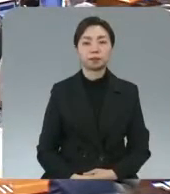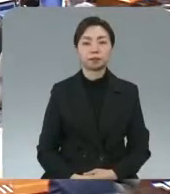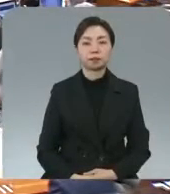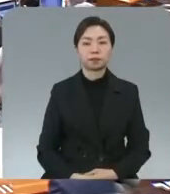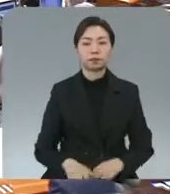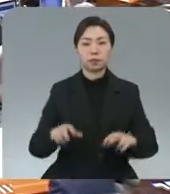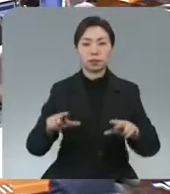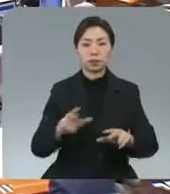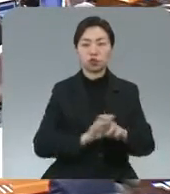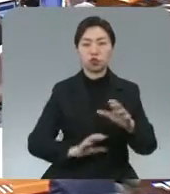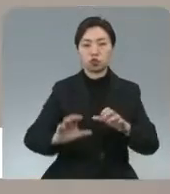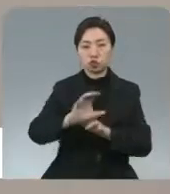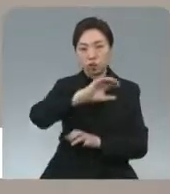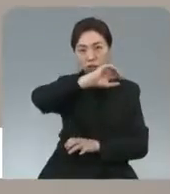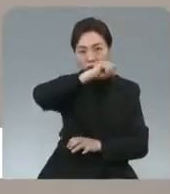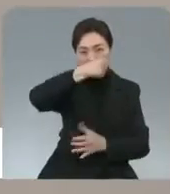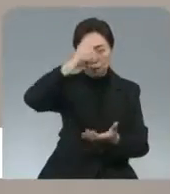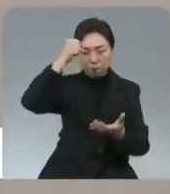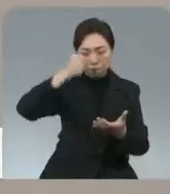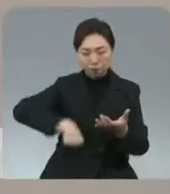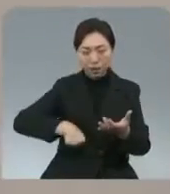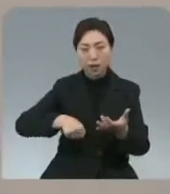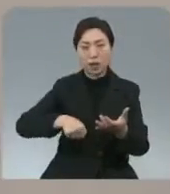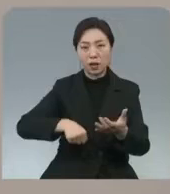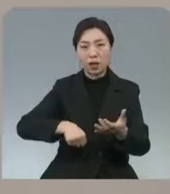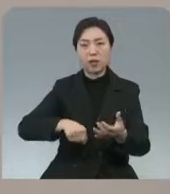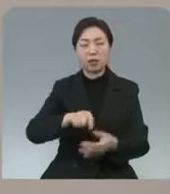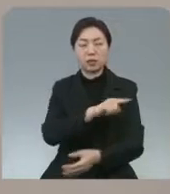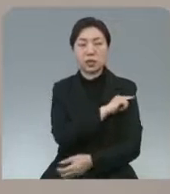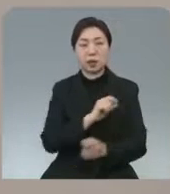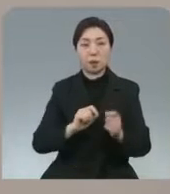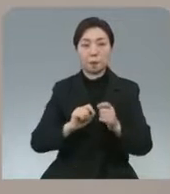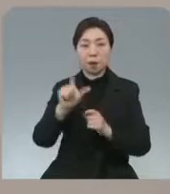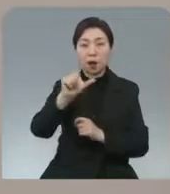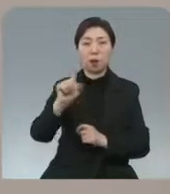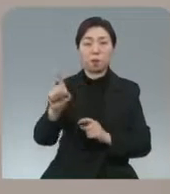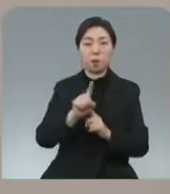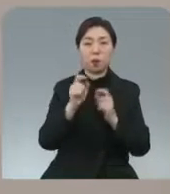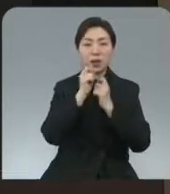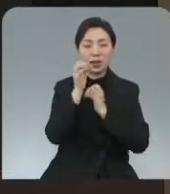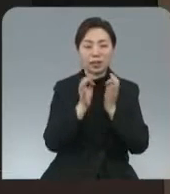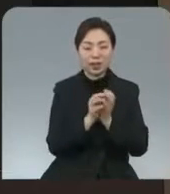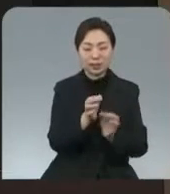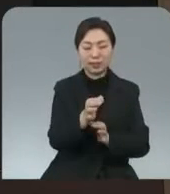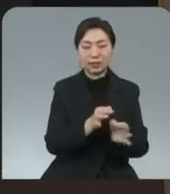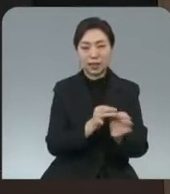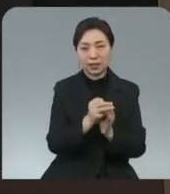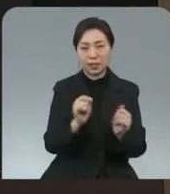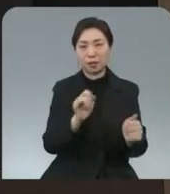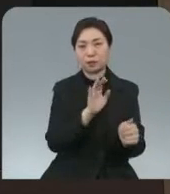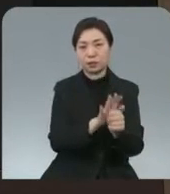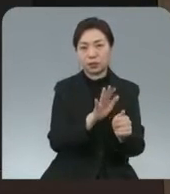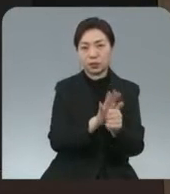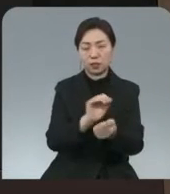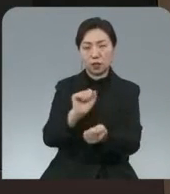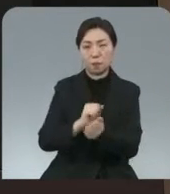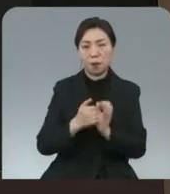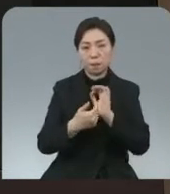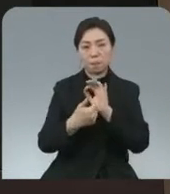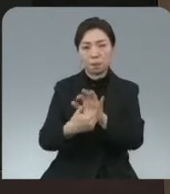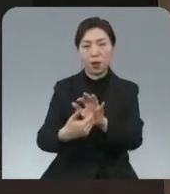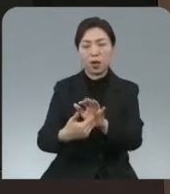韩国国会已批准政府与朝野达成协议的 16.9 万亿韩元规模的追加预算案修订